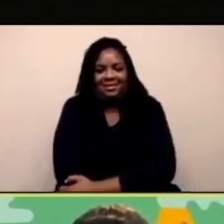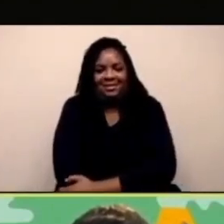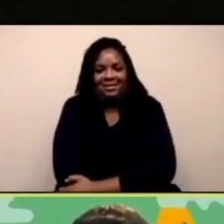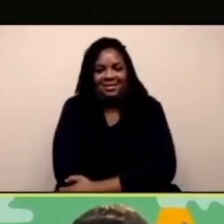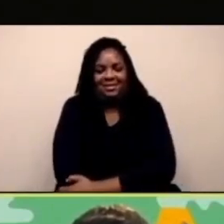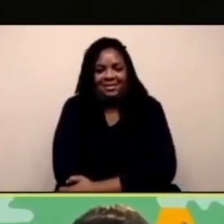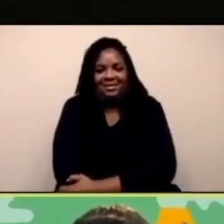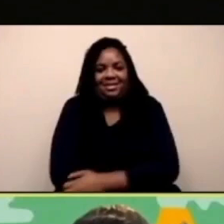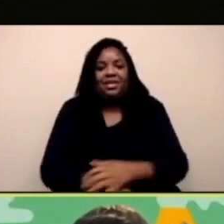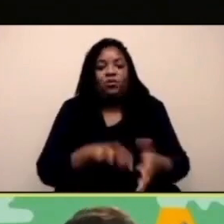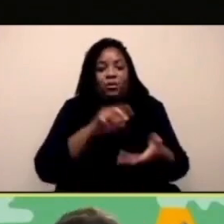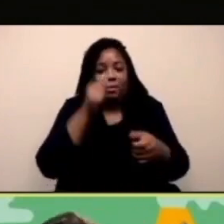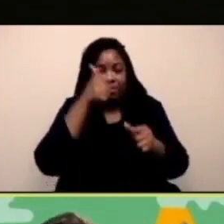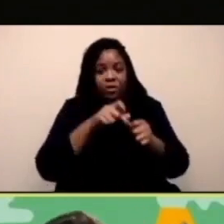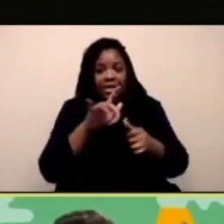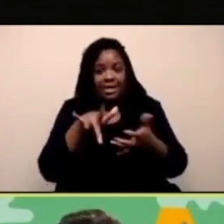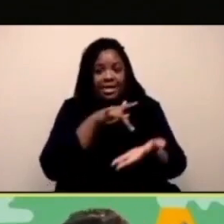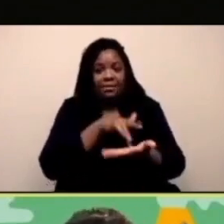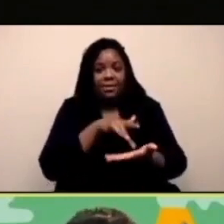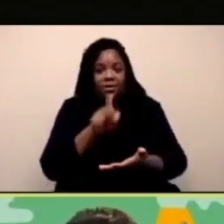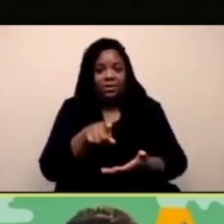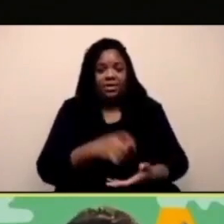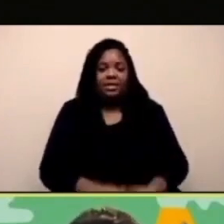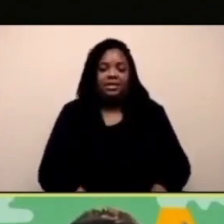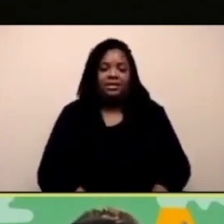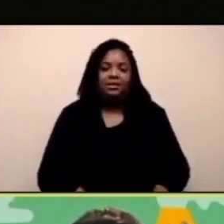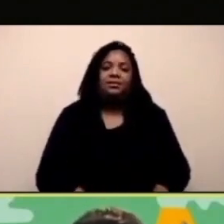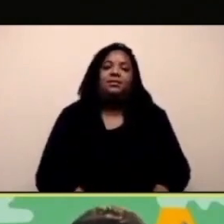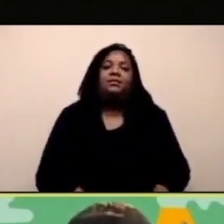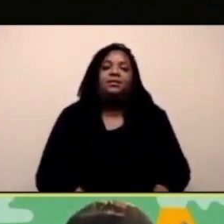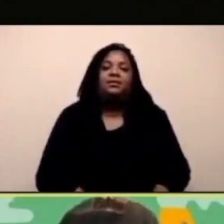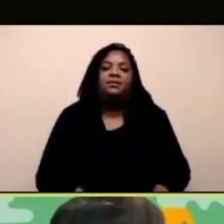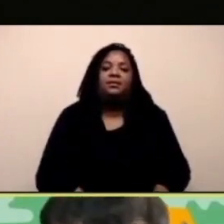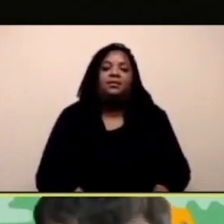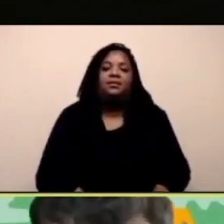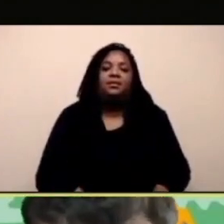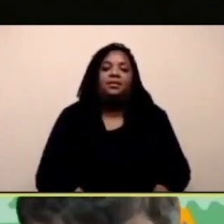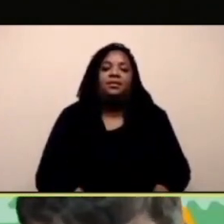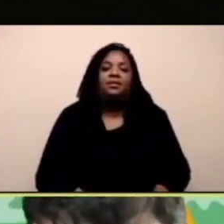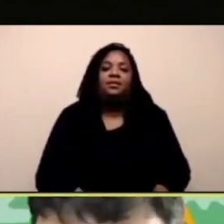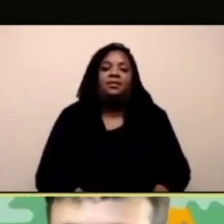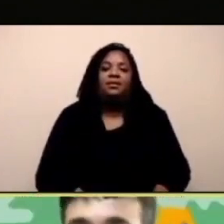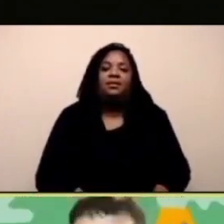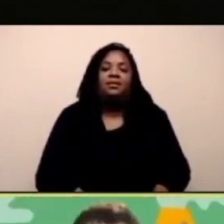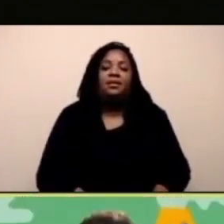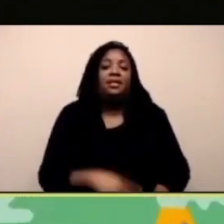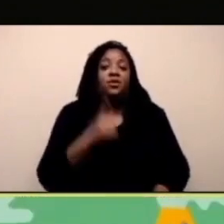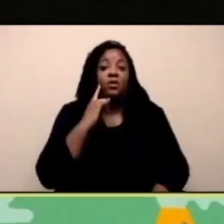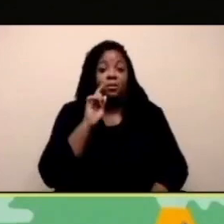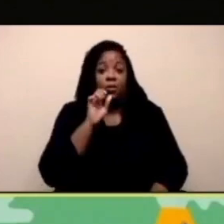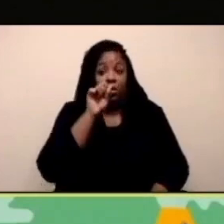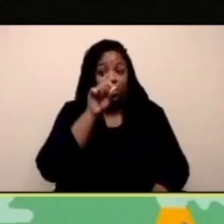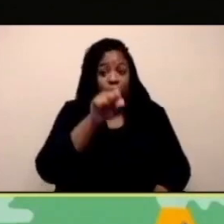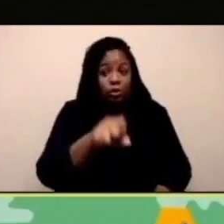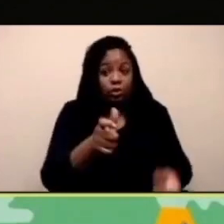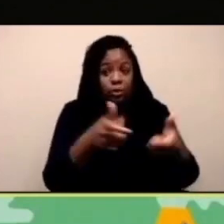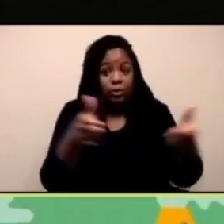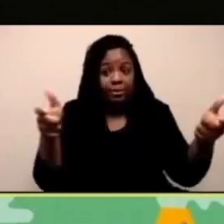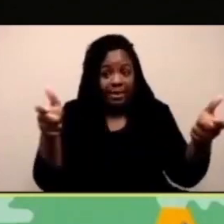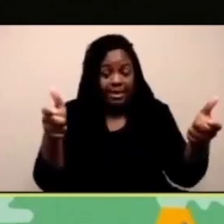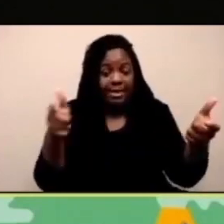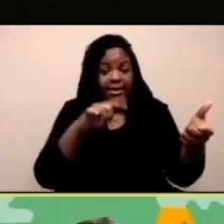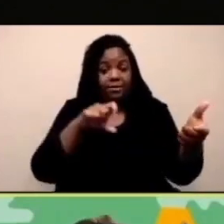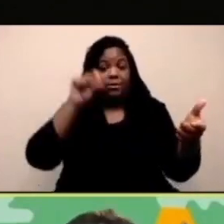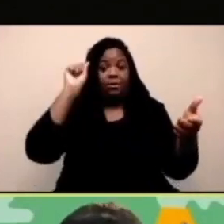ちょっと耳が大きくなりすぎましたでこちらでもう少し縮小して同じくサイズ